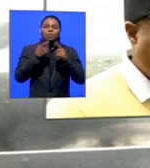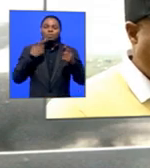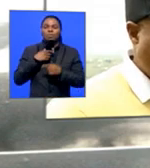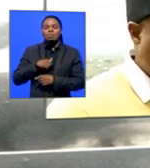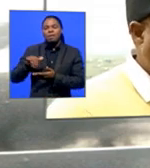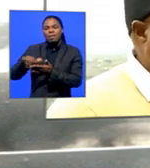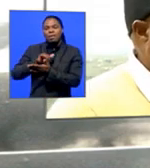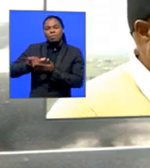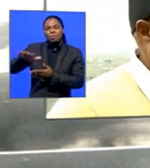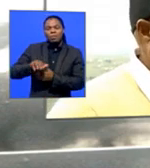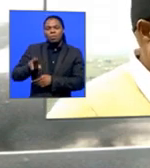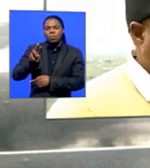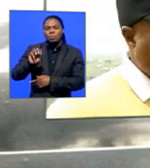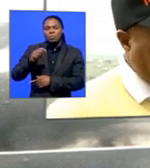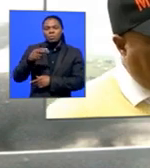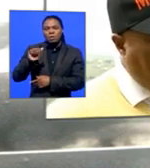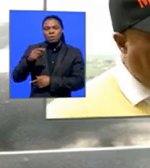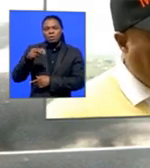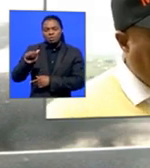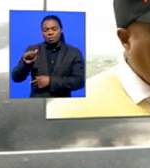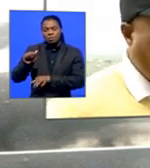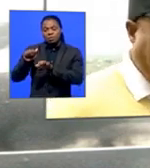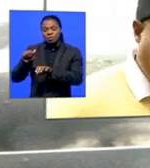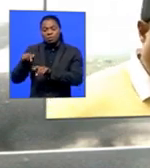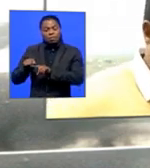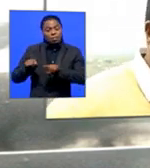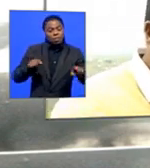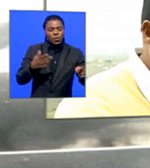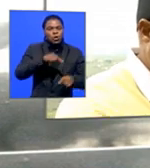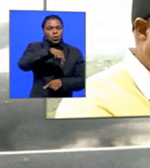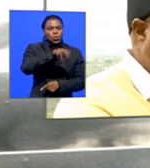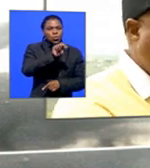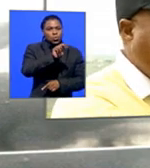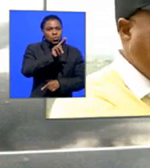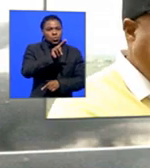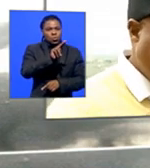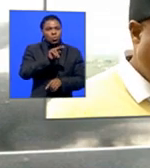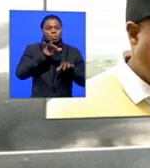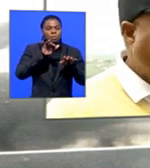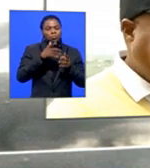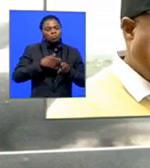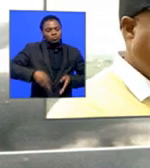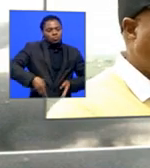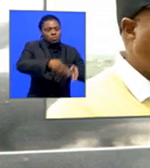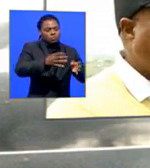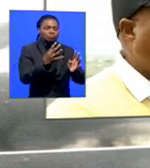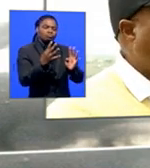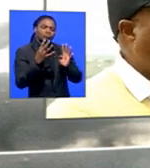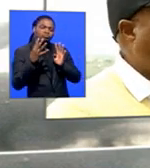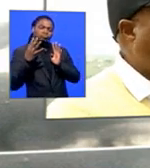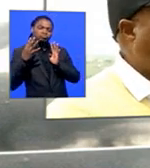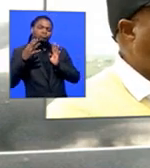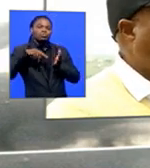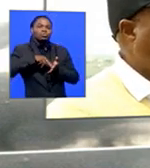eMthatha nokusuka eMthatha uzotsho eQunu abantu mabame apha endleleni icanga kwendlela